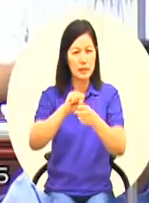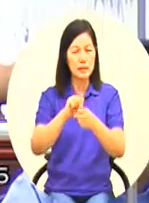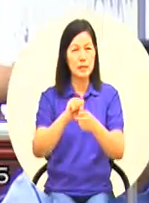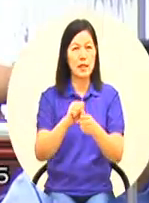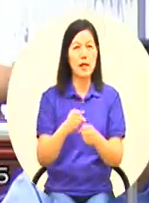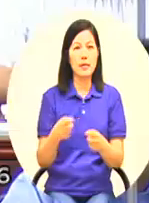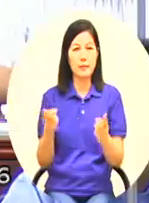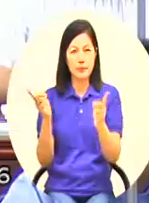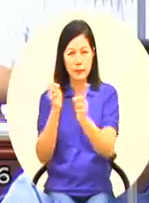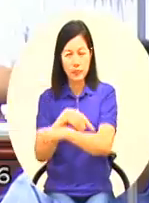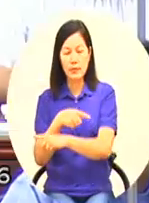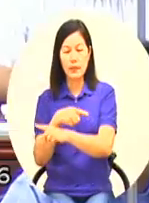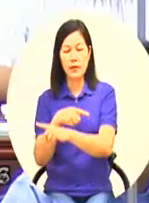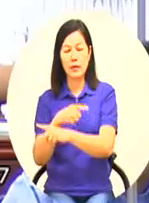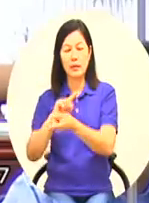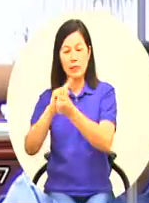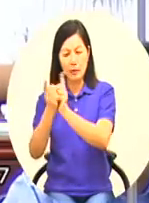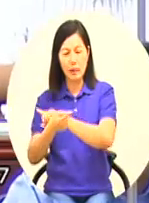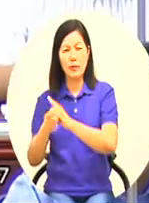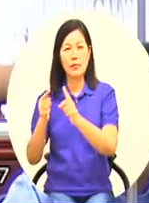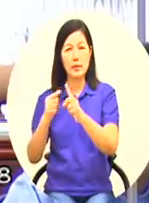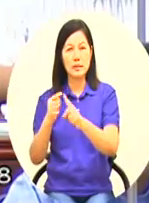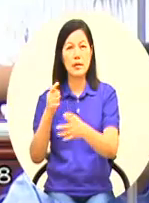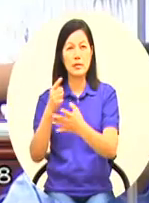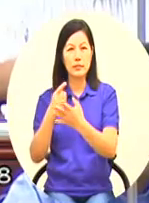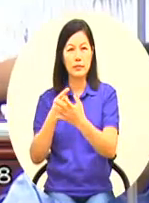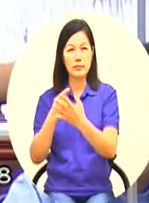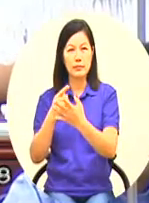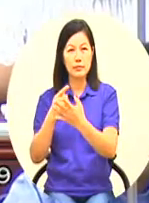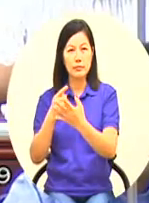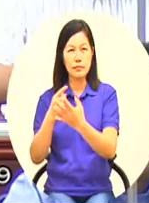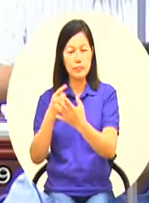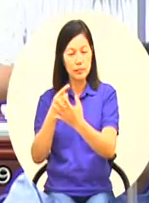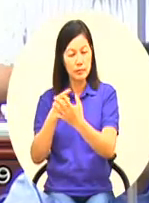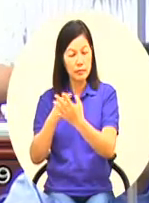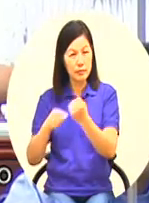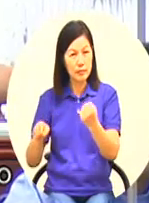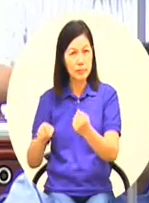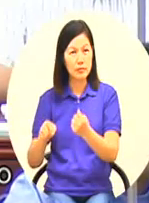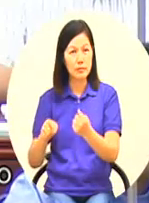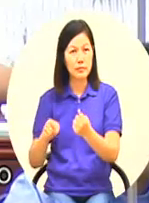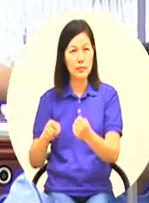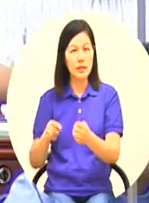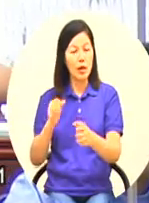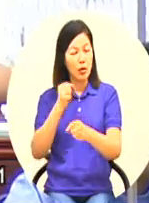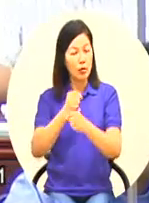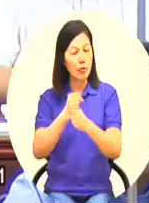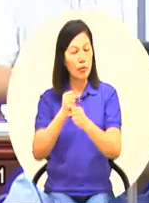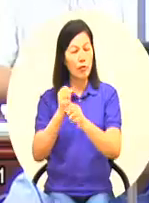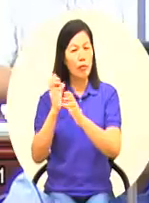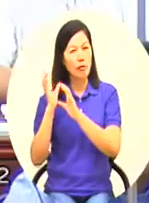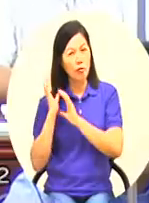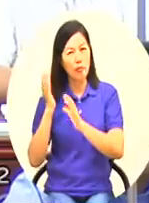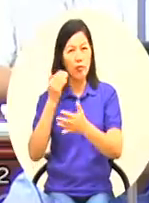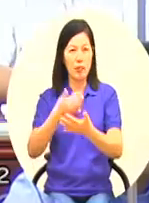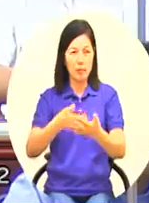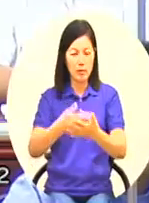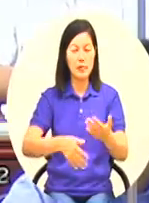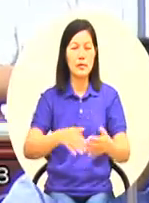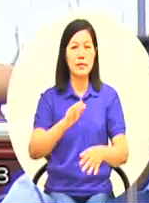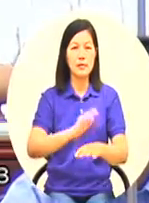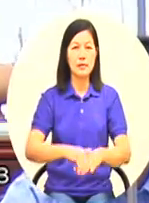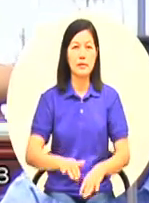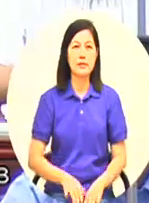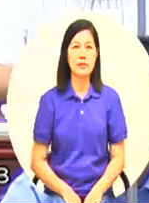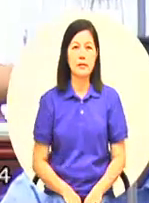代替人力，那这样子来减轻大家的一个工作上面的一个负担。所以我们现在也